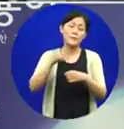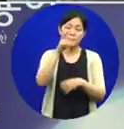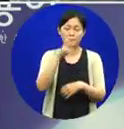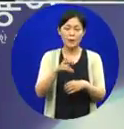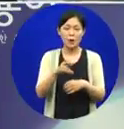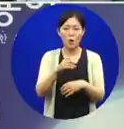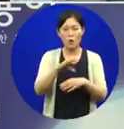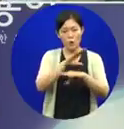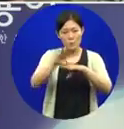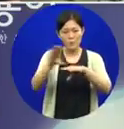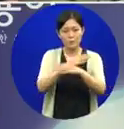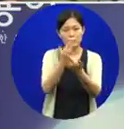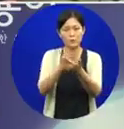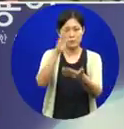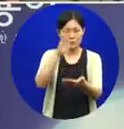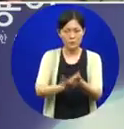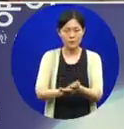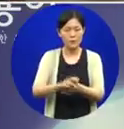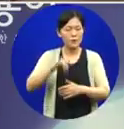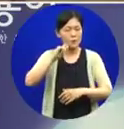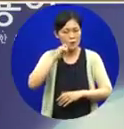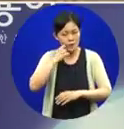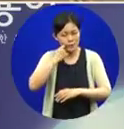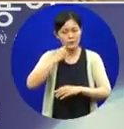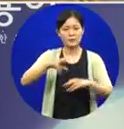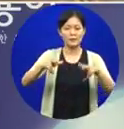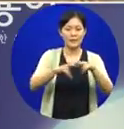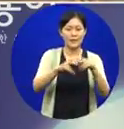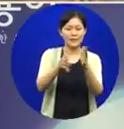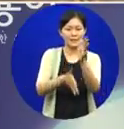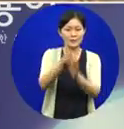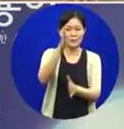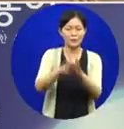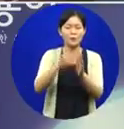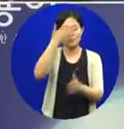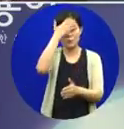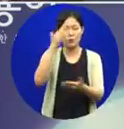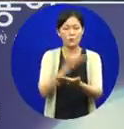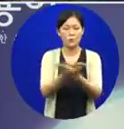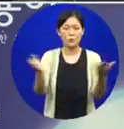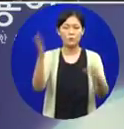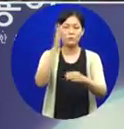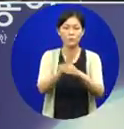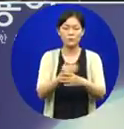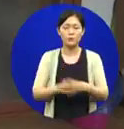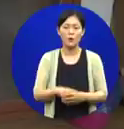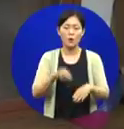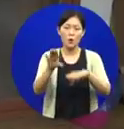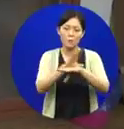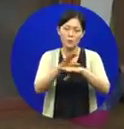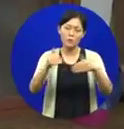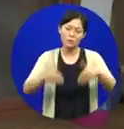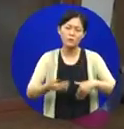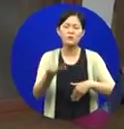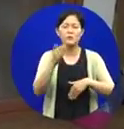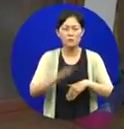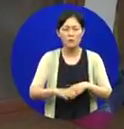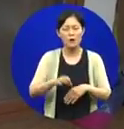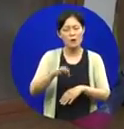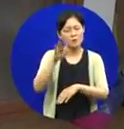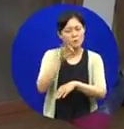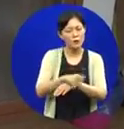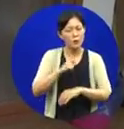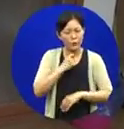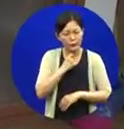쓰던 PC를 정비해 저소득층이나 장애인 시설, 경로당 등에 무료로 보급하고 있습니다. 컴퓨터가